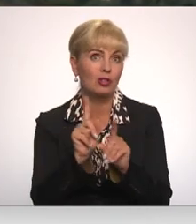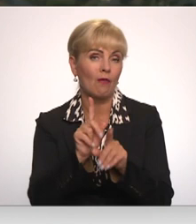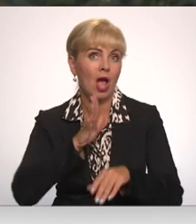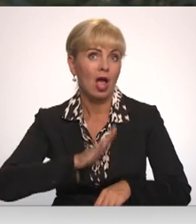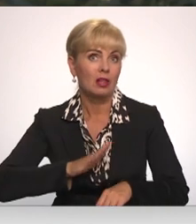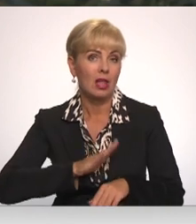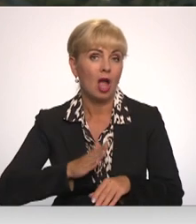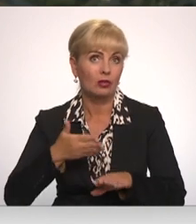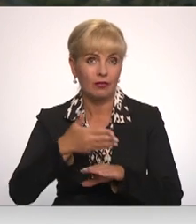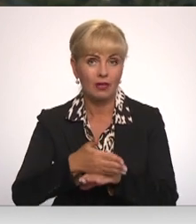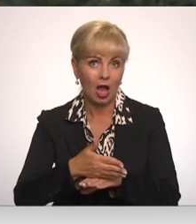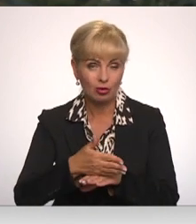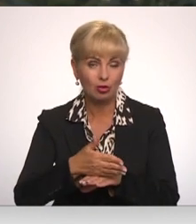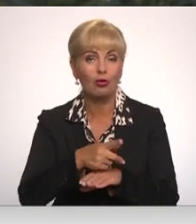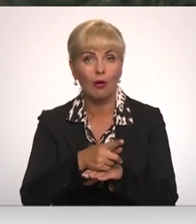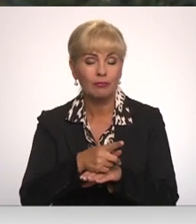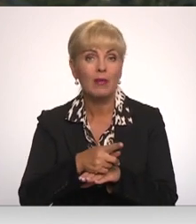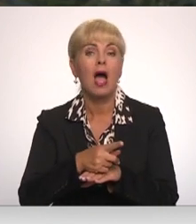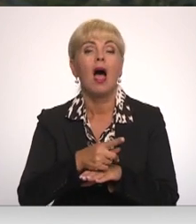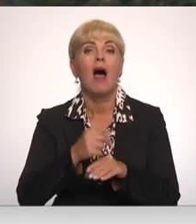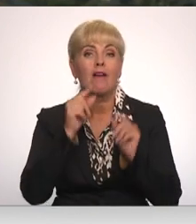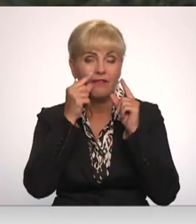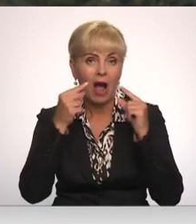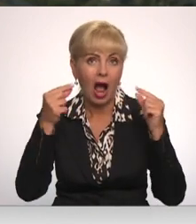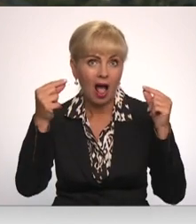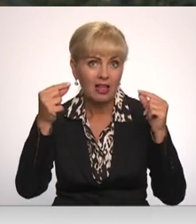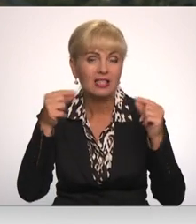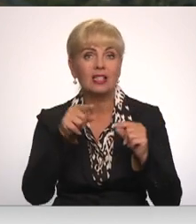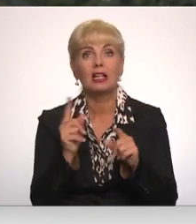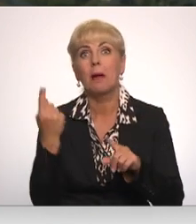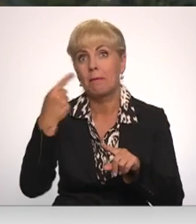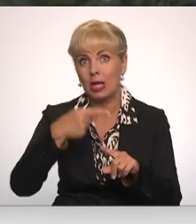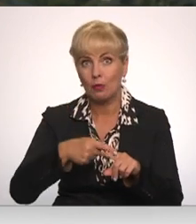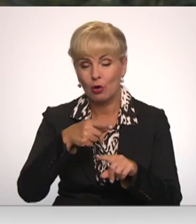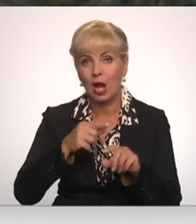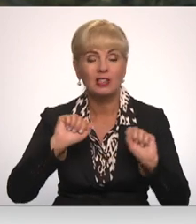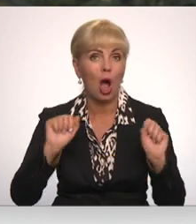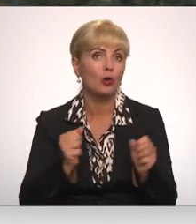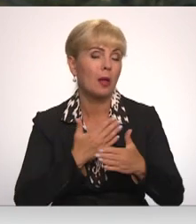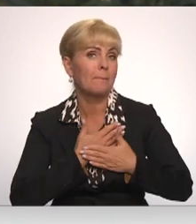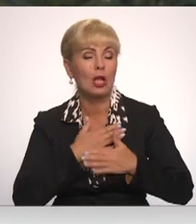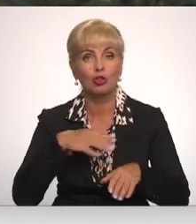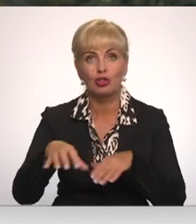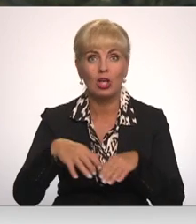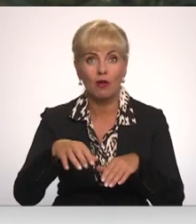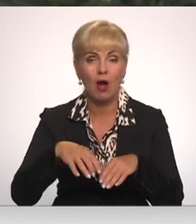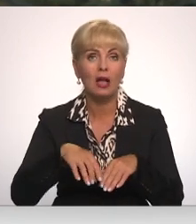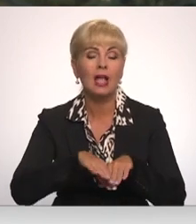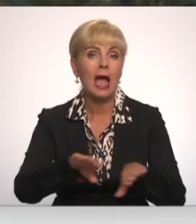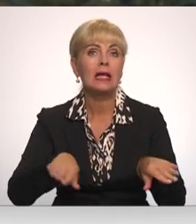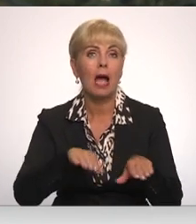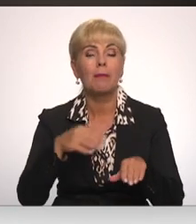negaidītu viesi – Valzirgu. Dabas aizsardzības pārvaldē saka, šī varētu būt pirmā reize, kad augstumu mīlošais dzīvnieks iepeldējis Baltijas